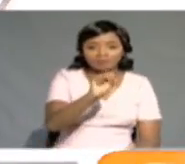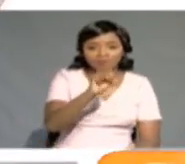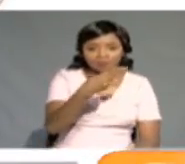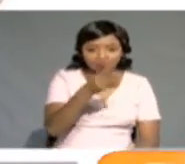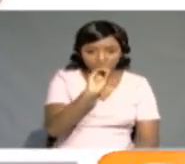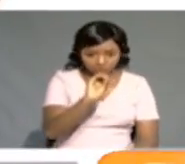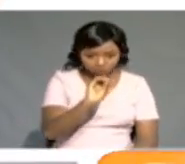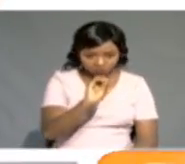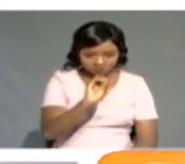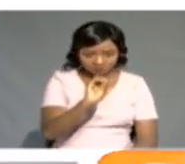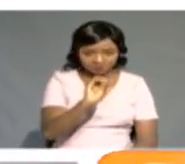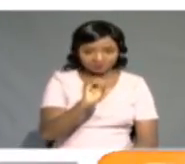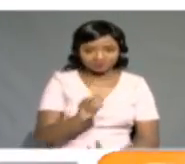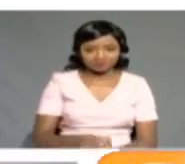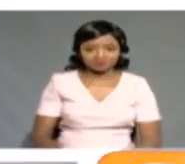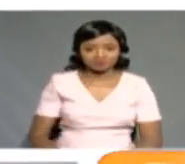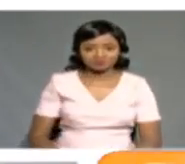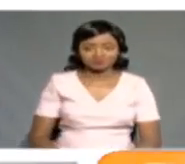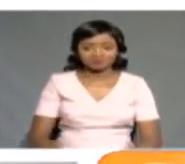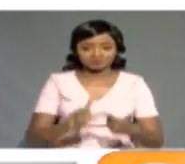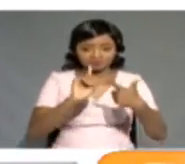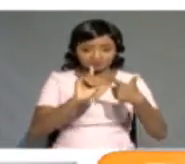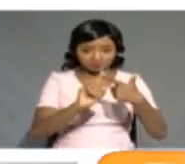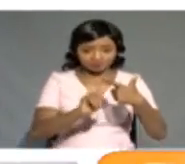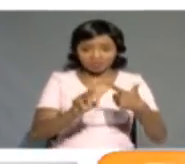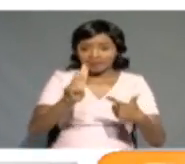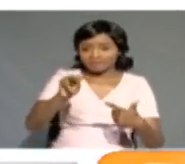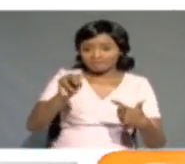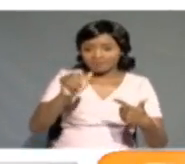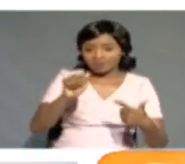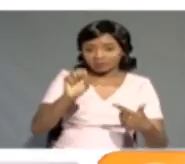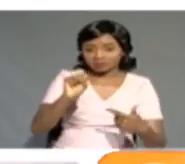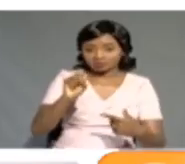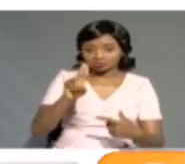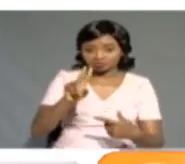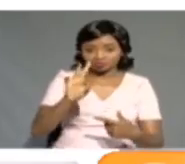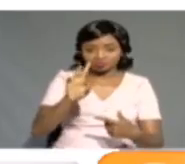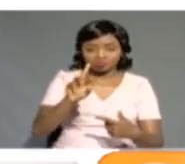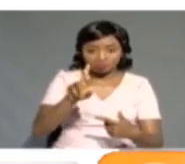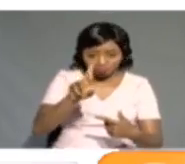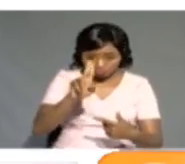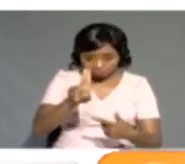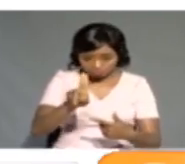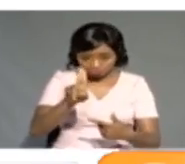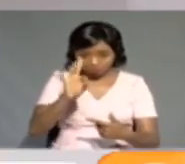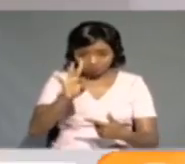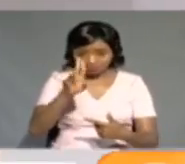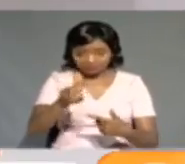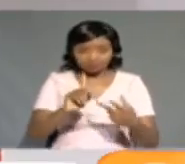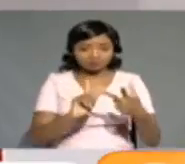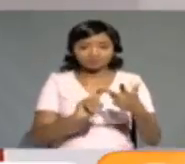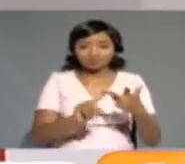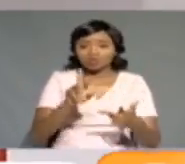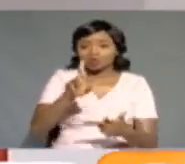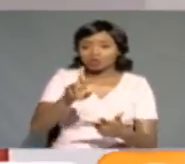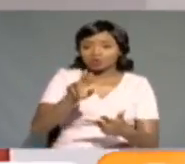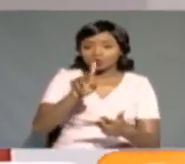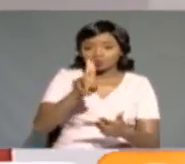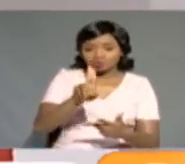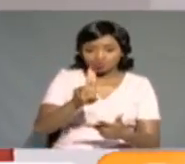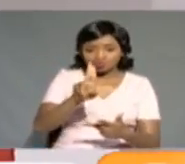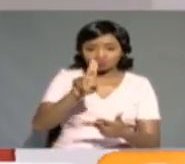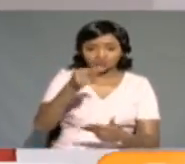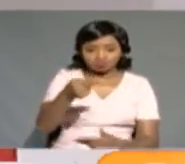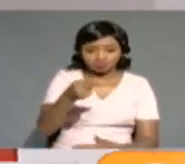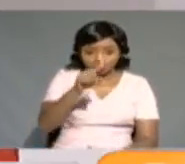Maana hilo ndio linafahamika. Kabisa. Alafu kuna masurufu. Alafu kuna ruzuku.